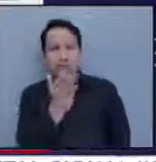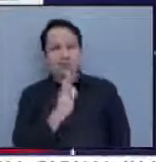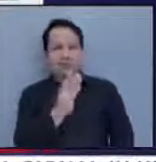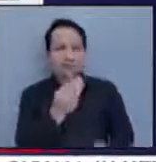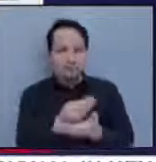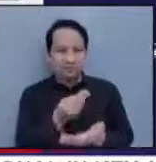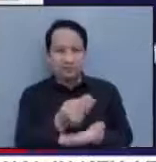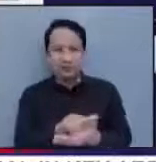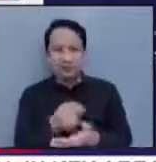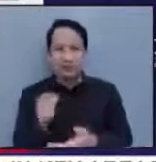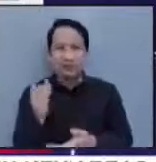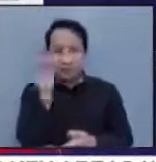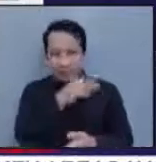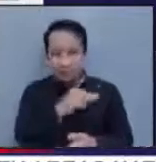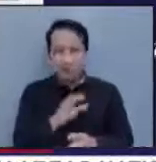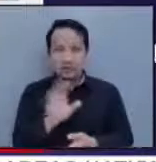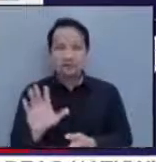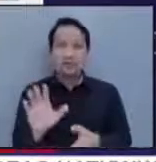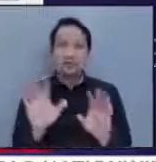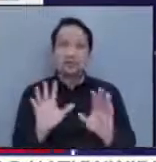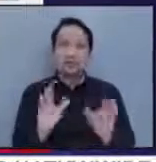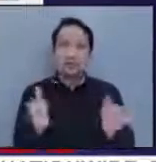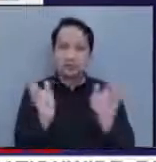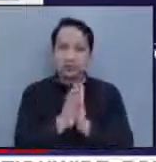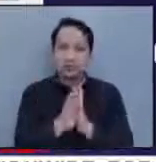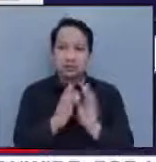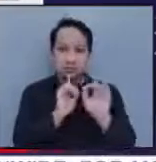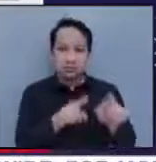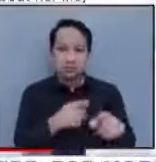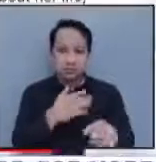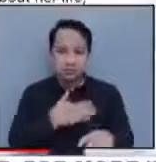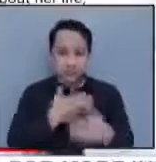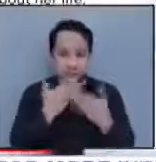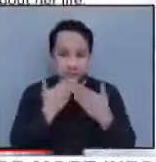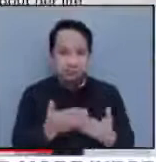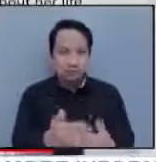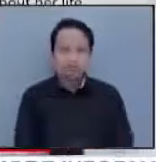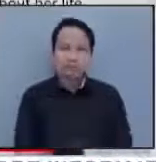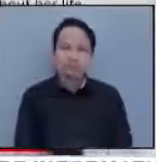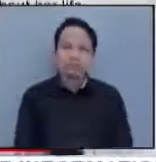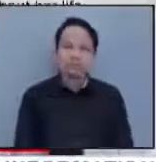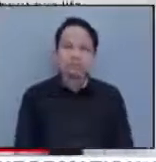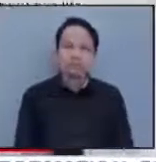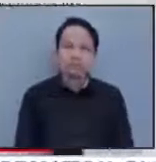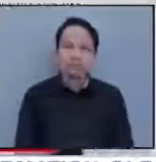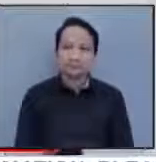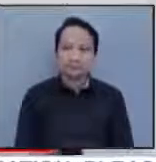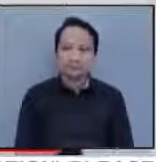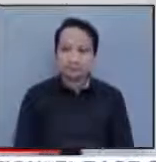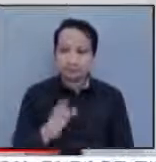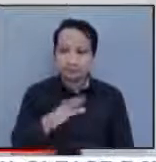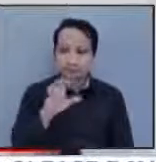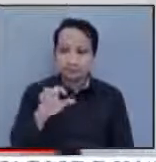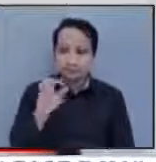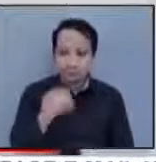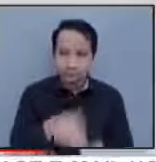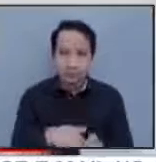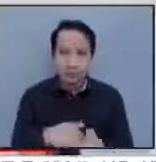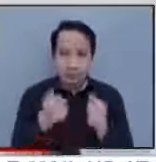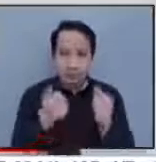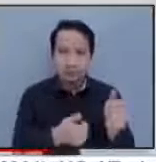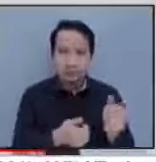This is a fake account. If you could also report, thank you so much." Meron ng mahigit sa 500,000 followers ang